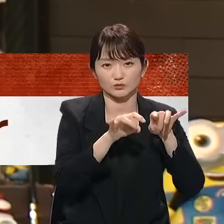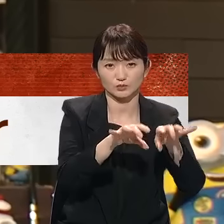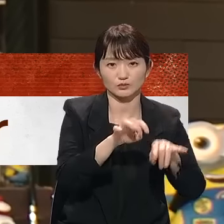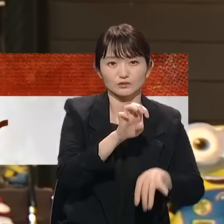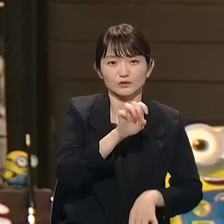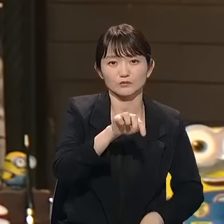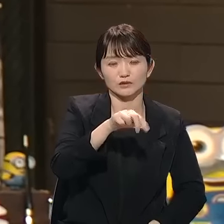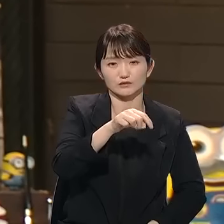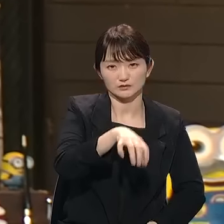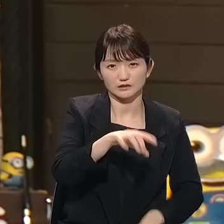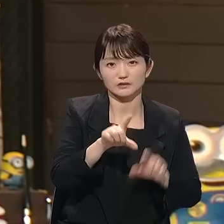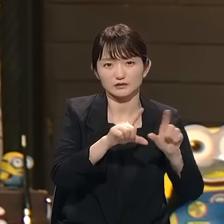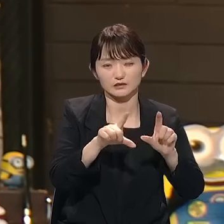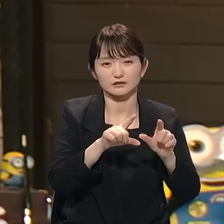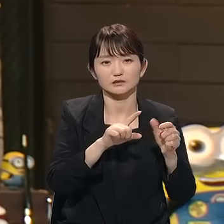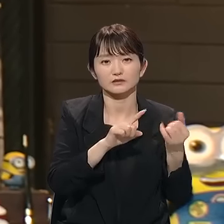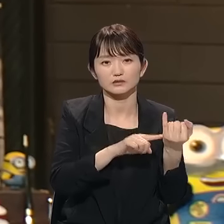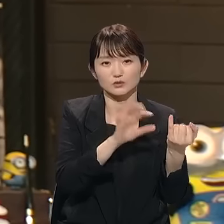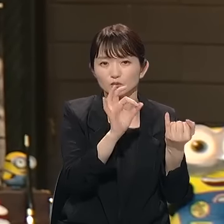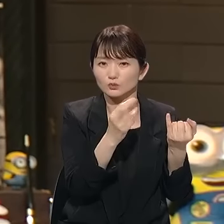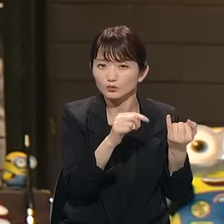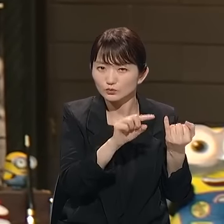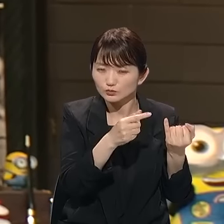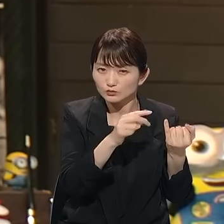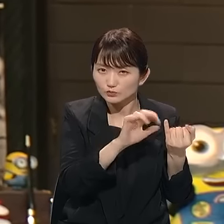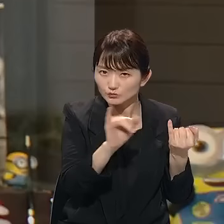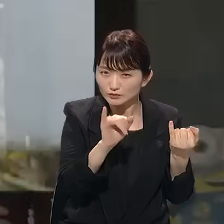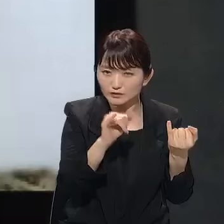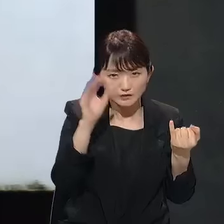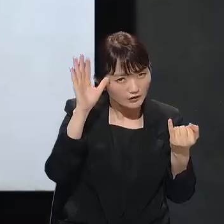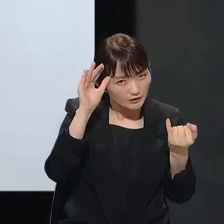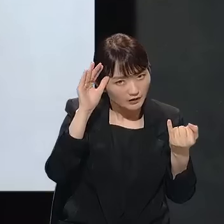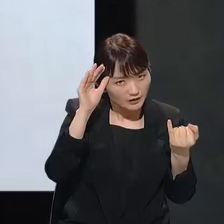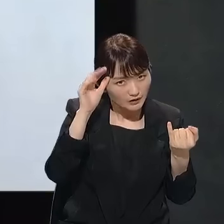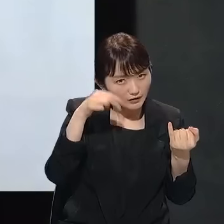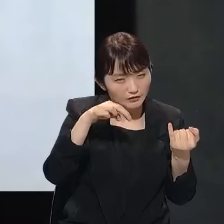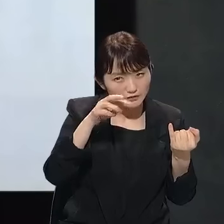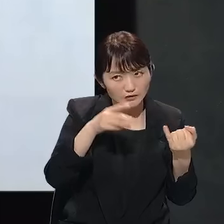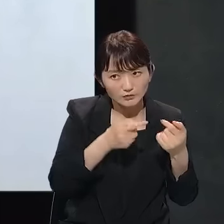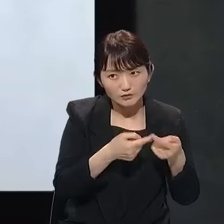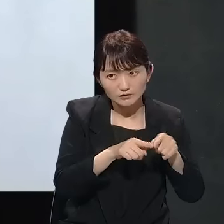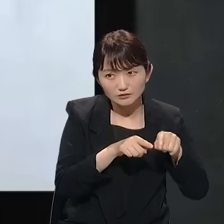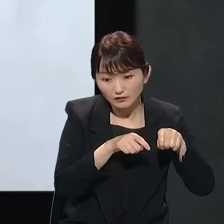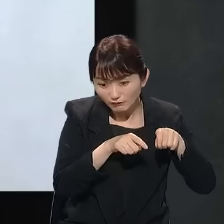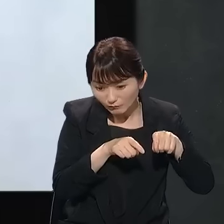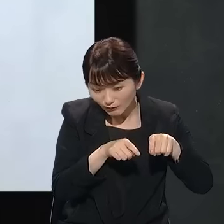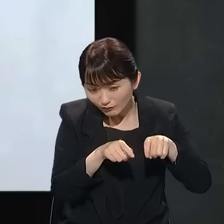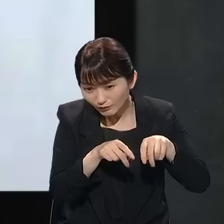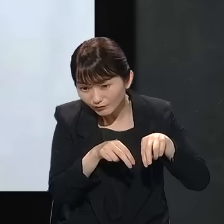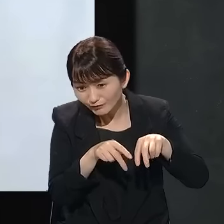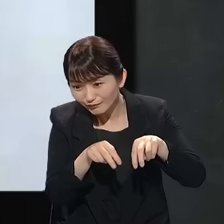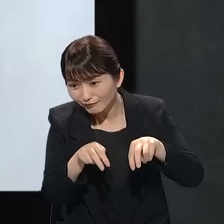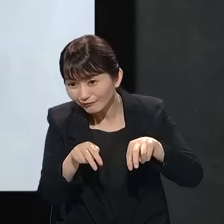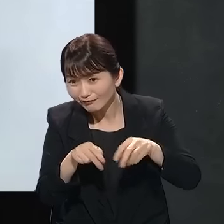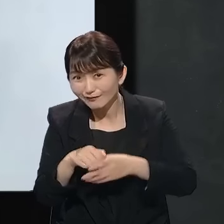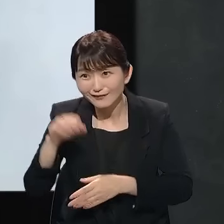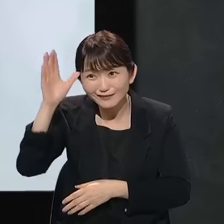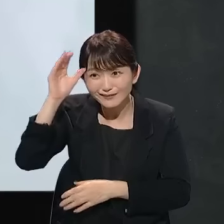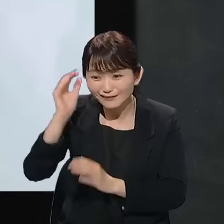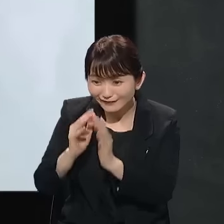사시는 오순미님. 아, 오늘 반려견 쌀이하고 같이 산책 중에 이렇게 개가 풀 뜯어먹는